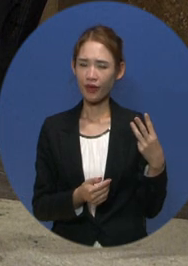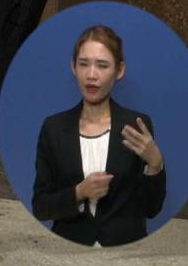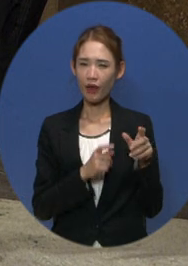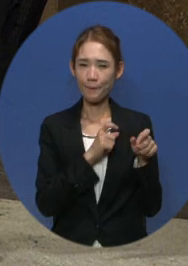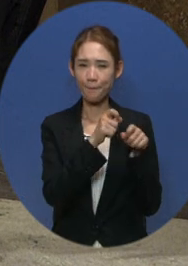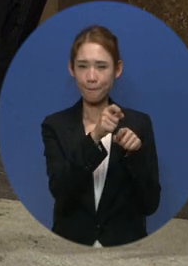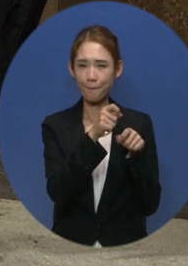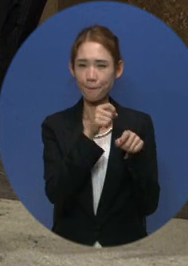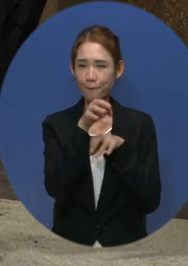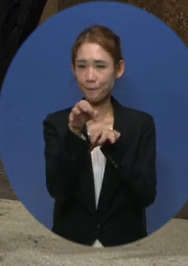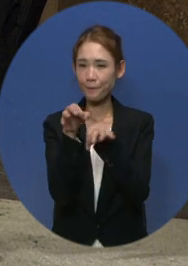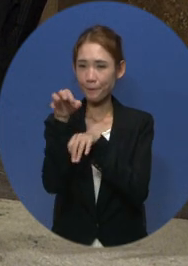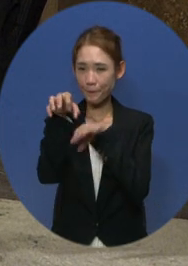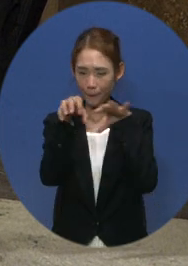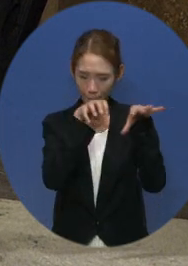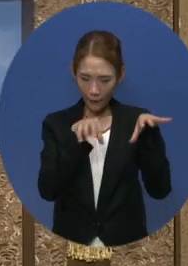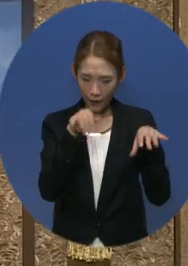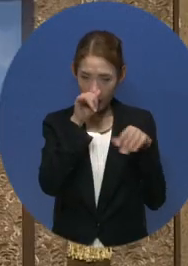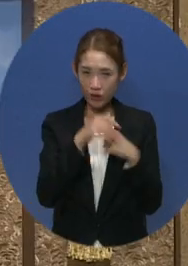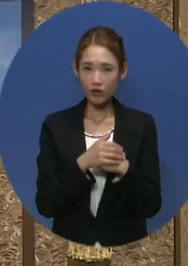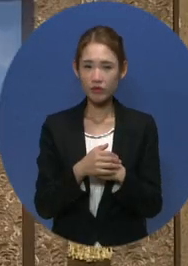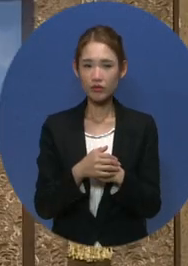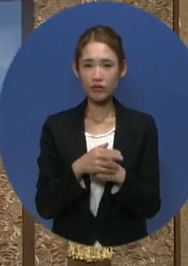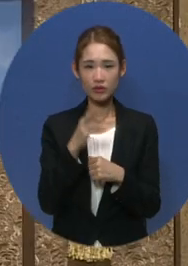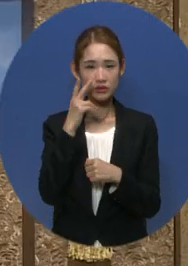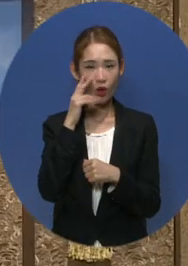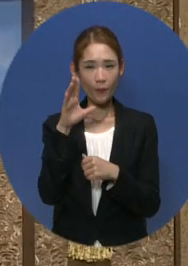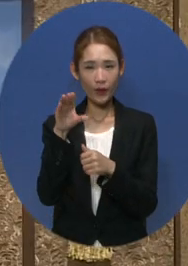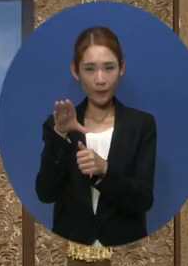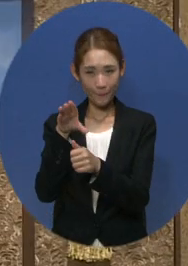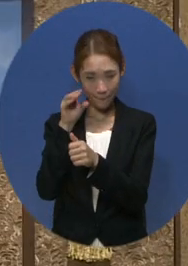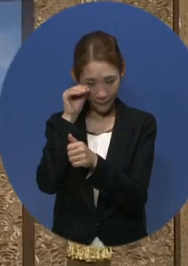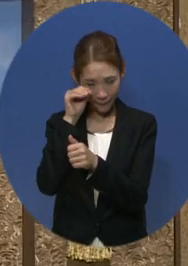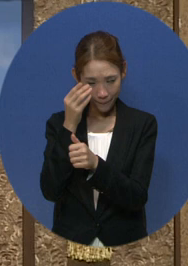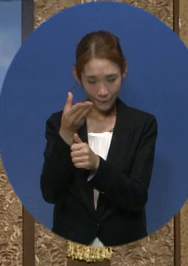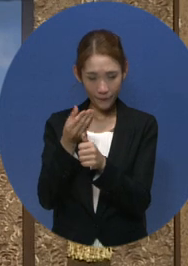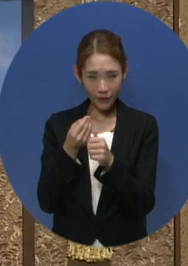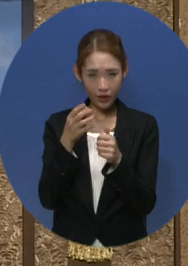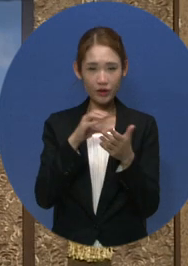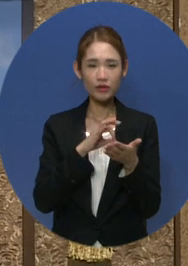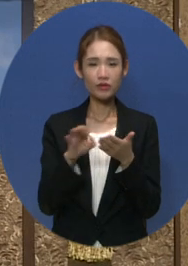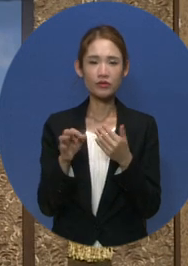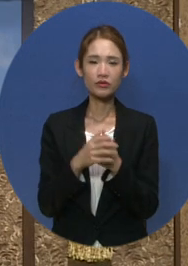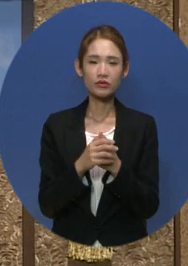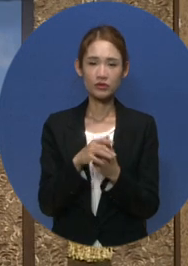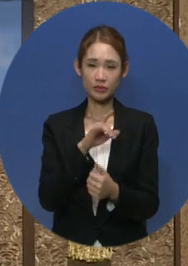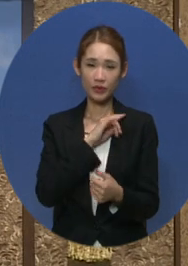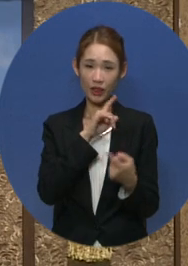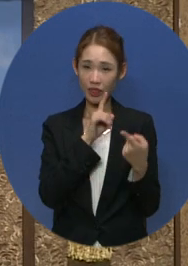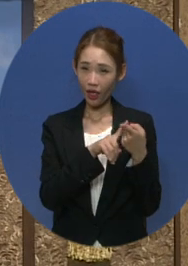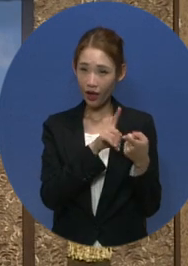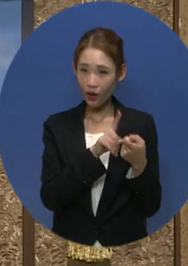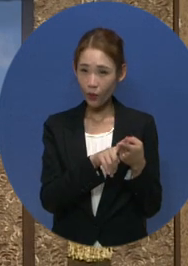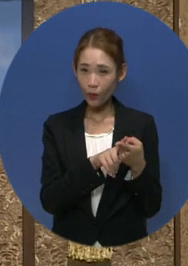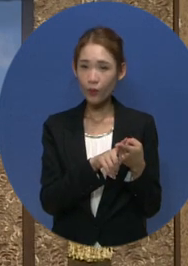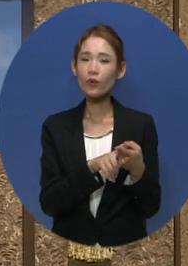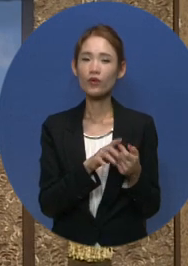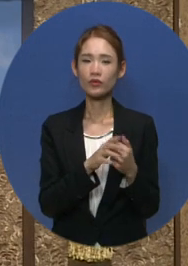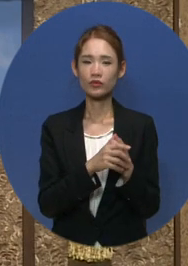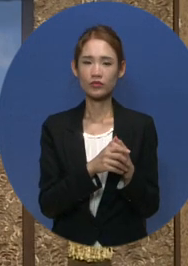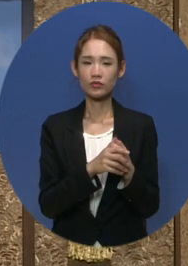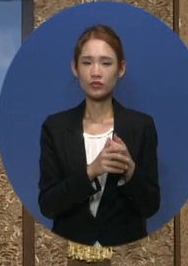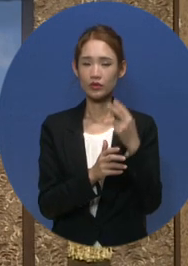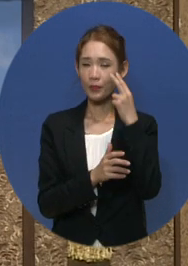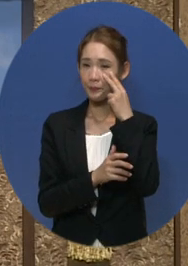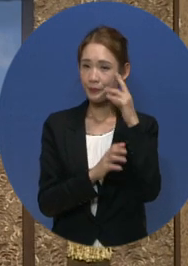매장이 있거든요. 구디스토어가. 저희가 미국에서 벤치마킹해서 온 거예요. 네. 그 명칭도 그대로인가요? 그대로입니다. 그런데